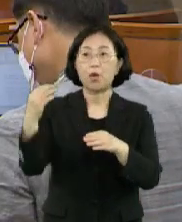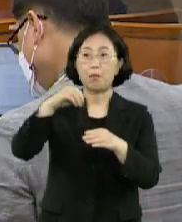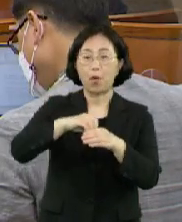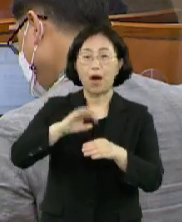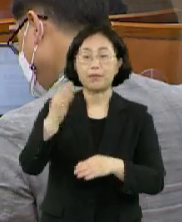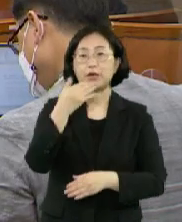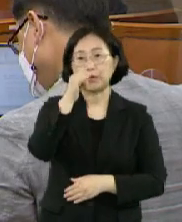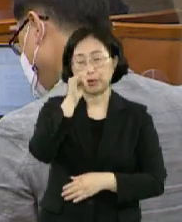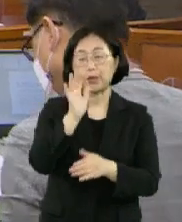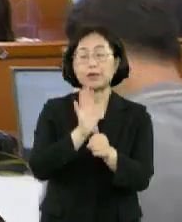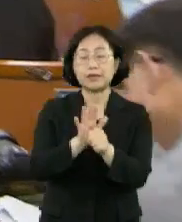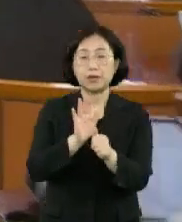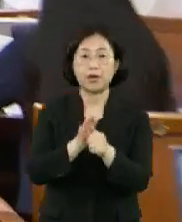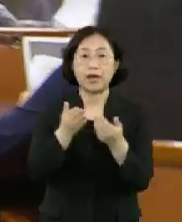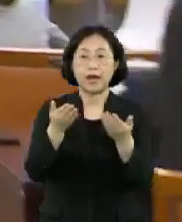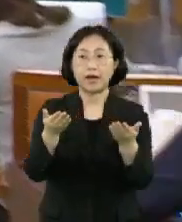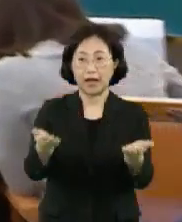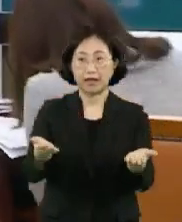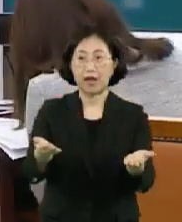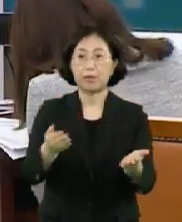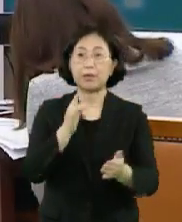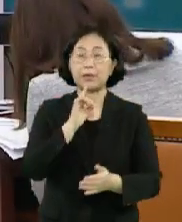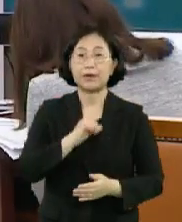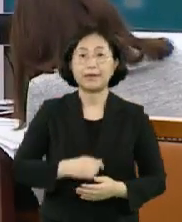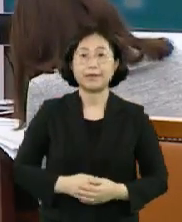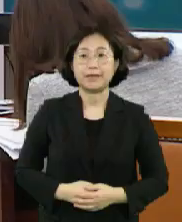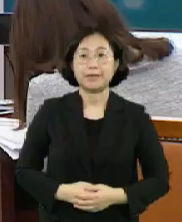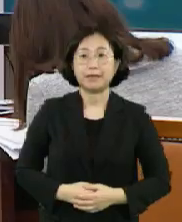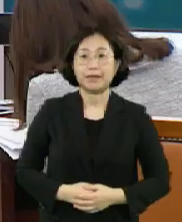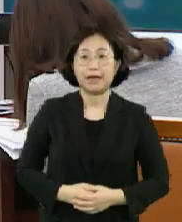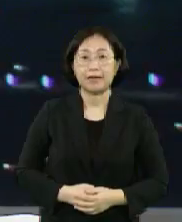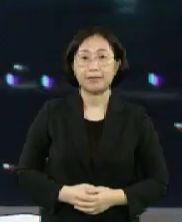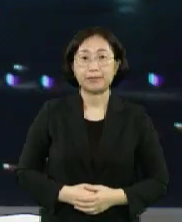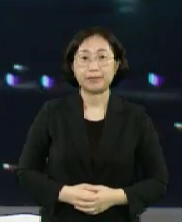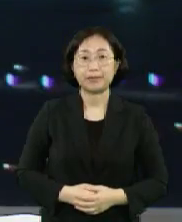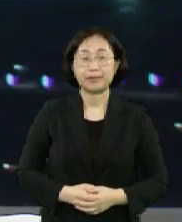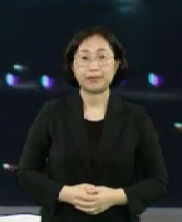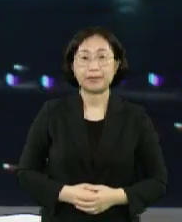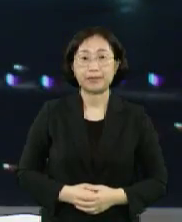최대한 지원하겠다고 밝혔습니다. TJB 장석영입니다.